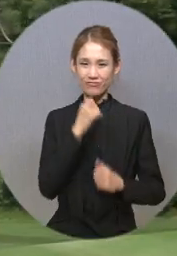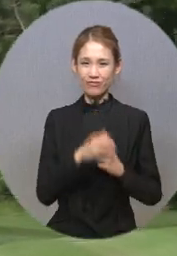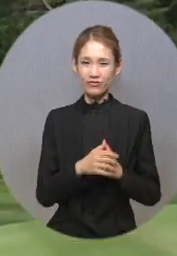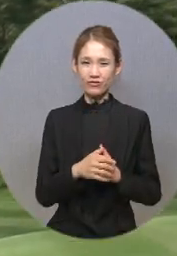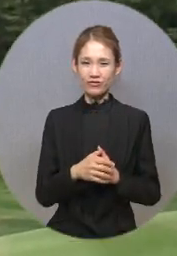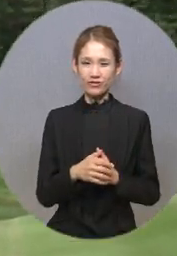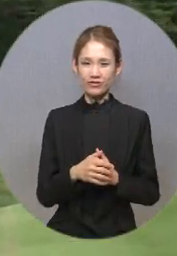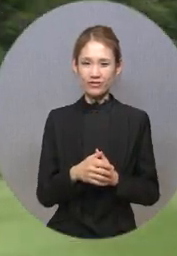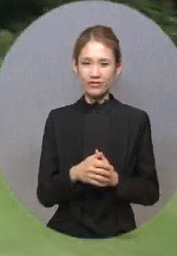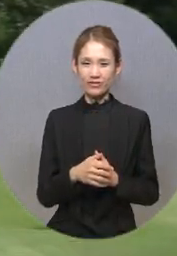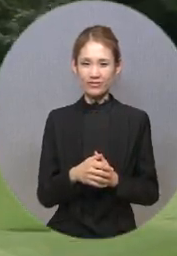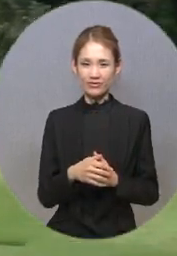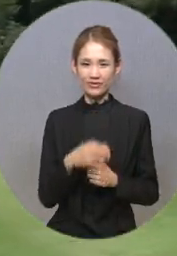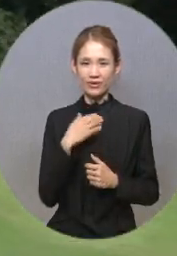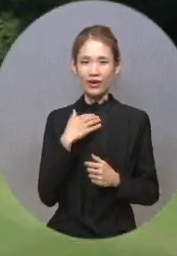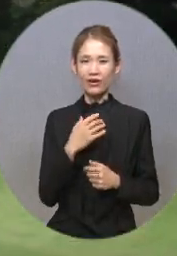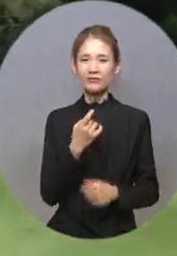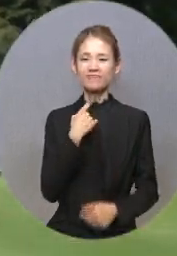모공까지 다 나온다.